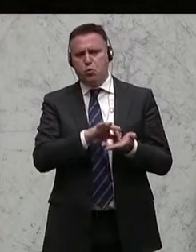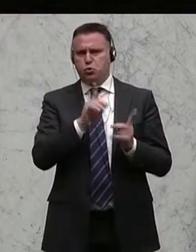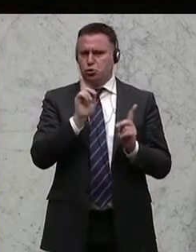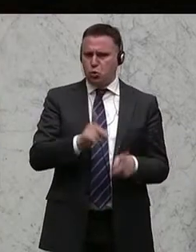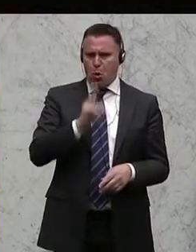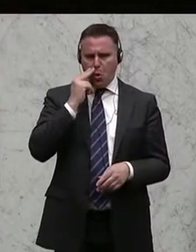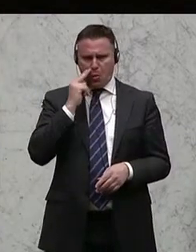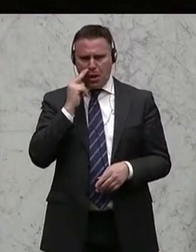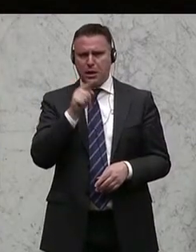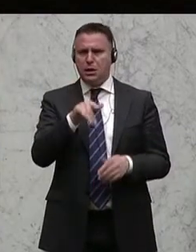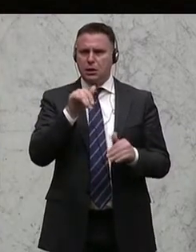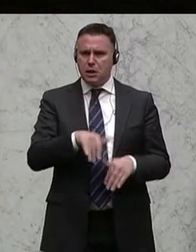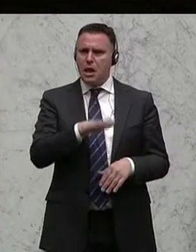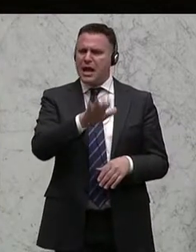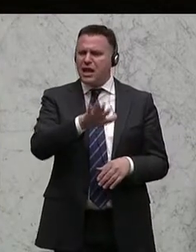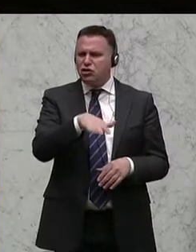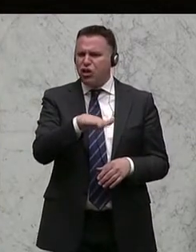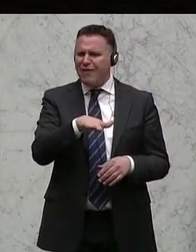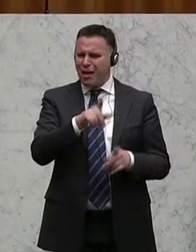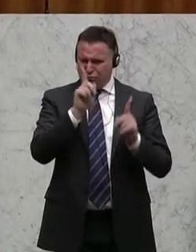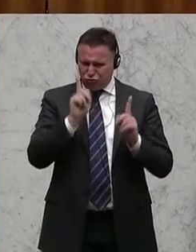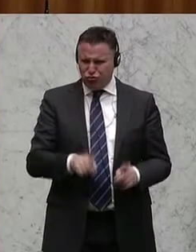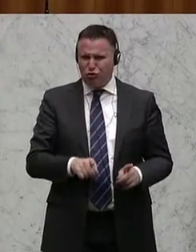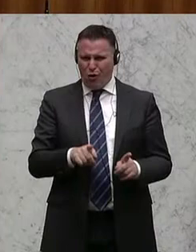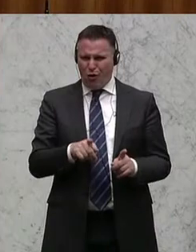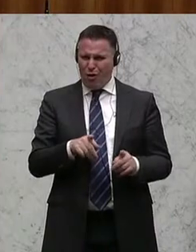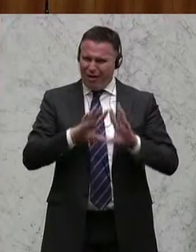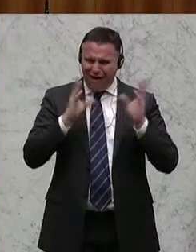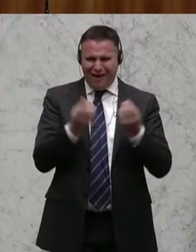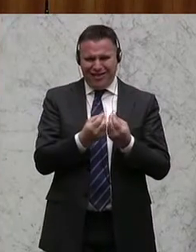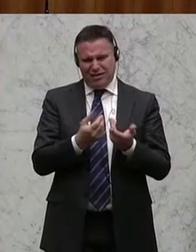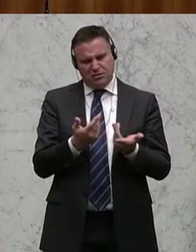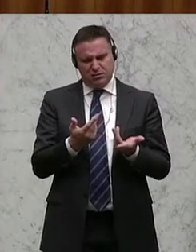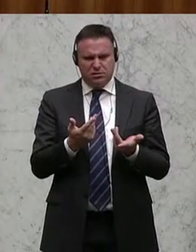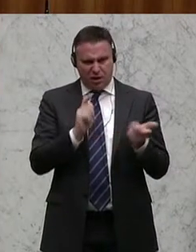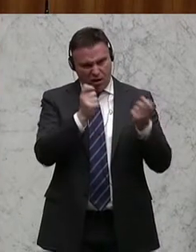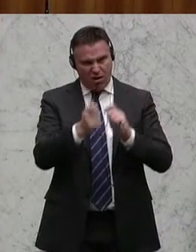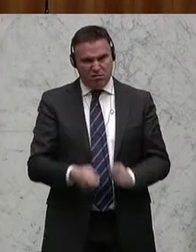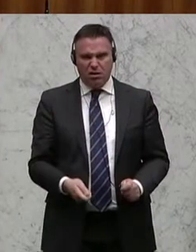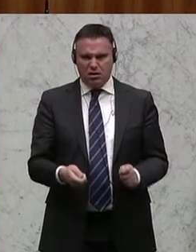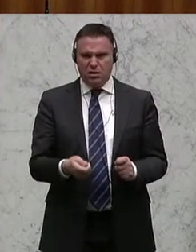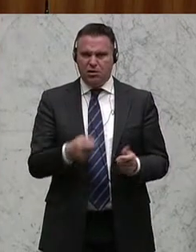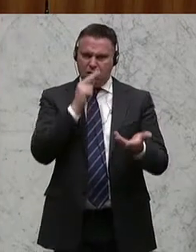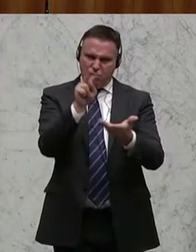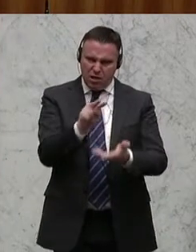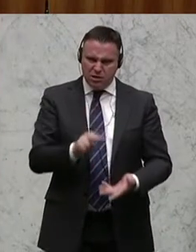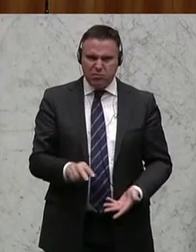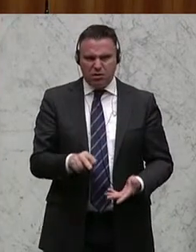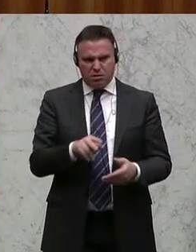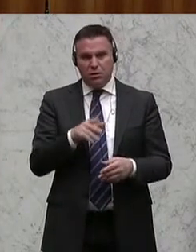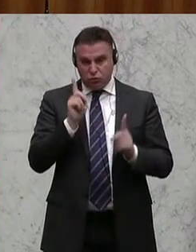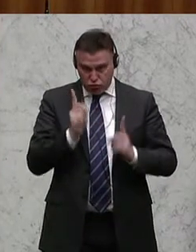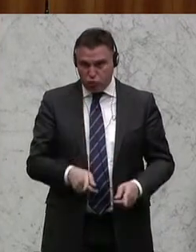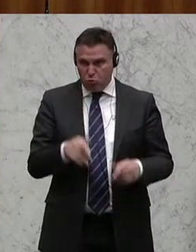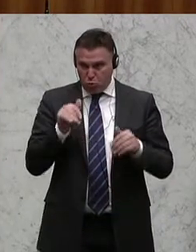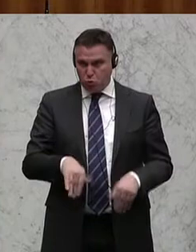sollte, ob die Totalgenderung im Gesetzestext im Sinne der Verständlichkeit, Knappheit und Lesbarkeit der Gesetze